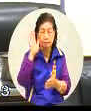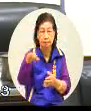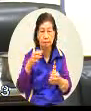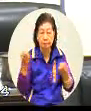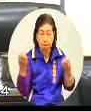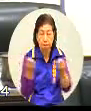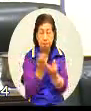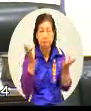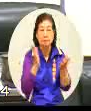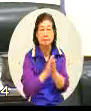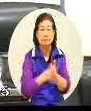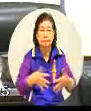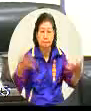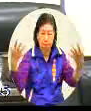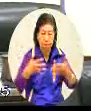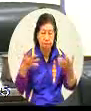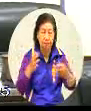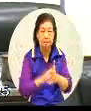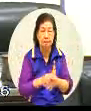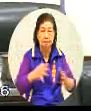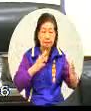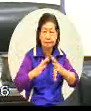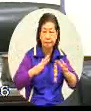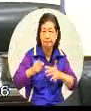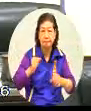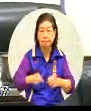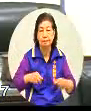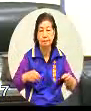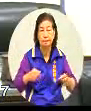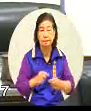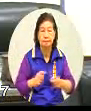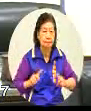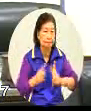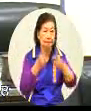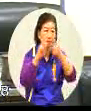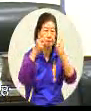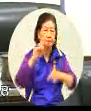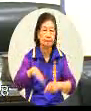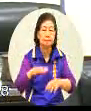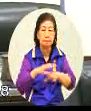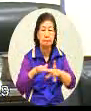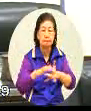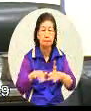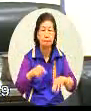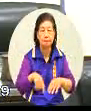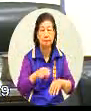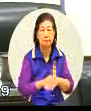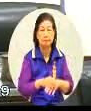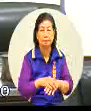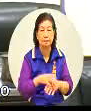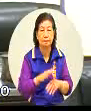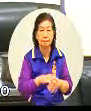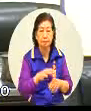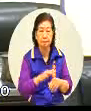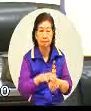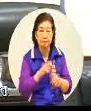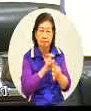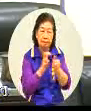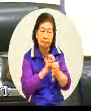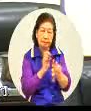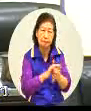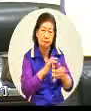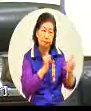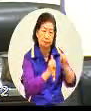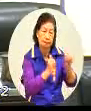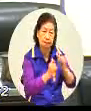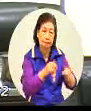啦，这大家自古有那个共识啦，所以市长你就大发慈悲啦，因为你的民意啦，你国民啦，这些人重